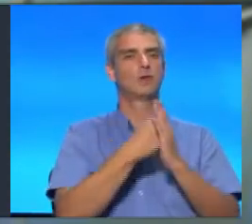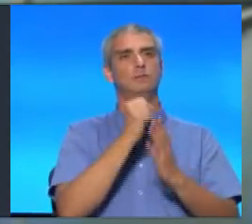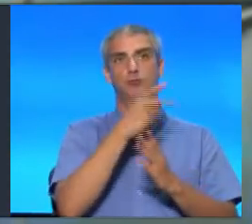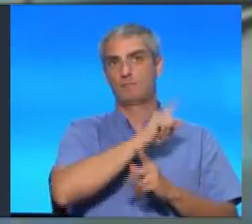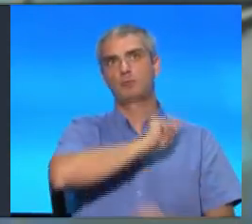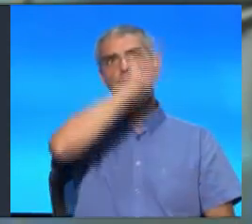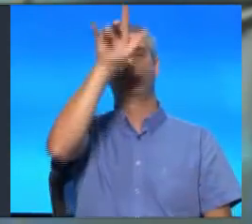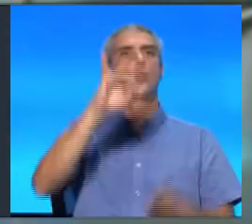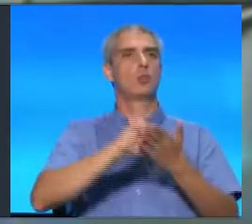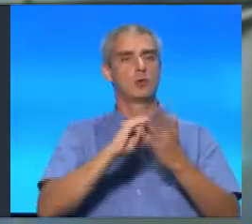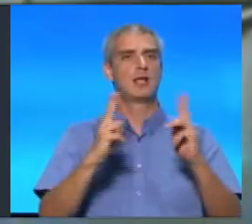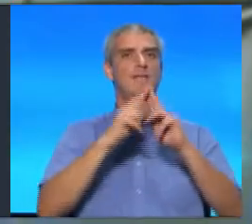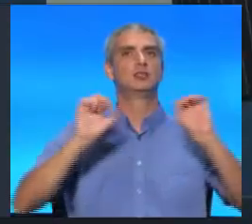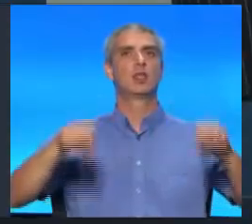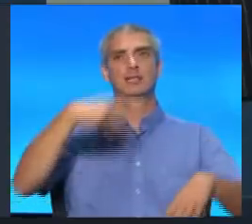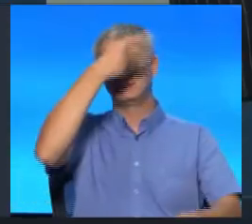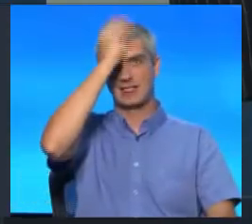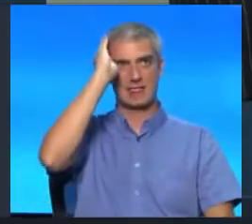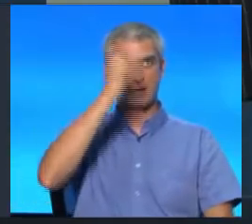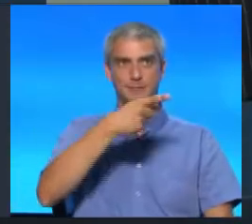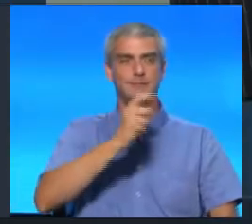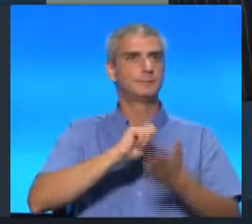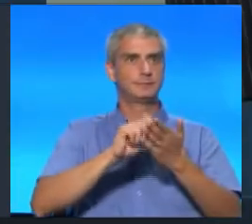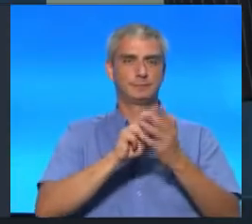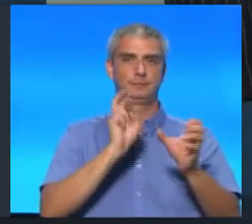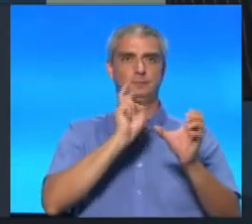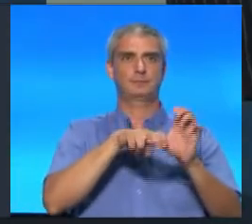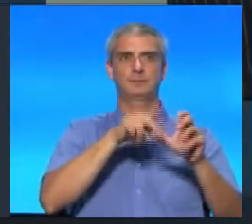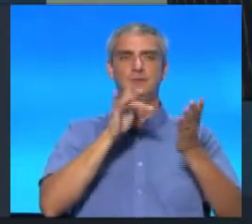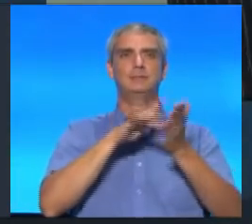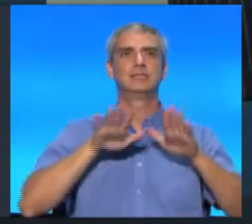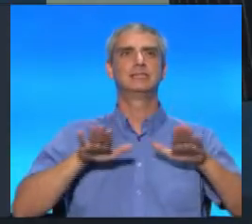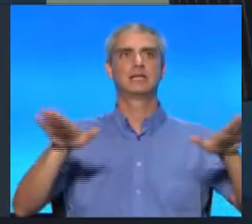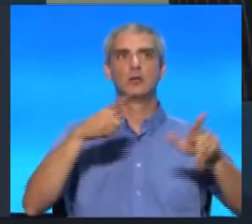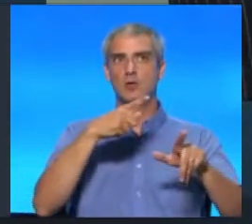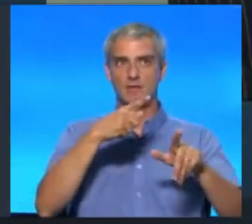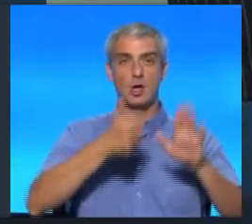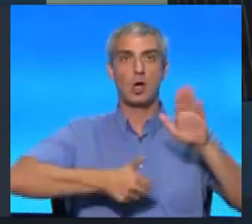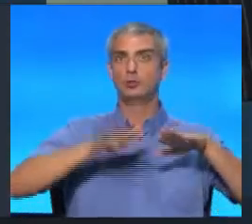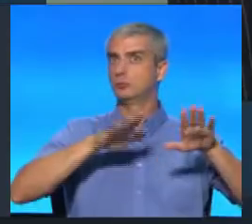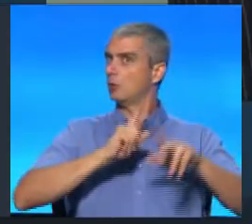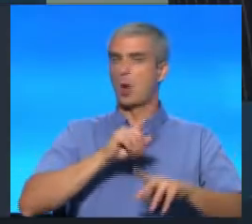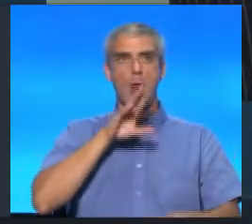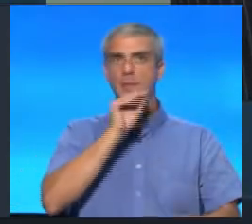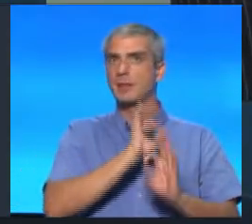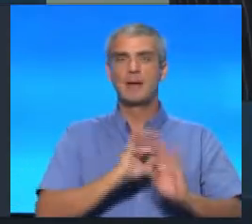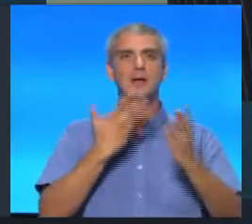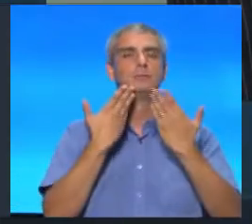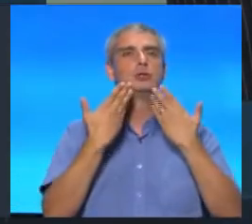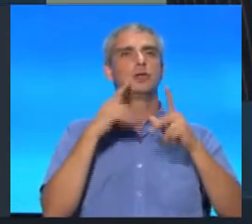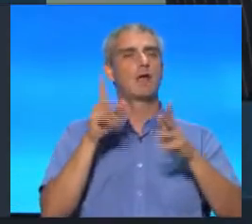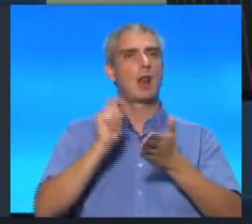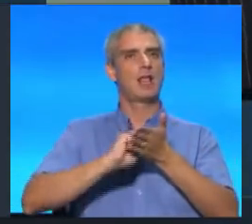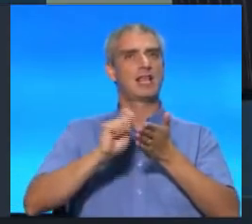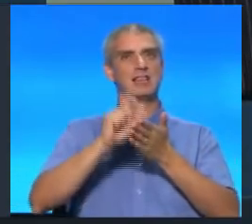יפגוש את הנשיא טראמפ. אמיר בר שלום, כתבנו המדיני, מצטרף אלינו משדה התעופה. ואמיר, ראש הממשלה לא מתייחס היום בישיבת הממשלה לכתב